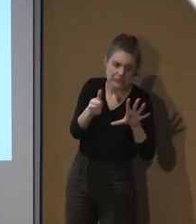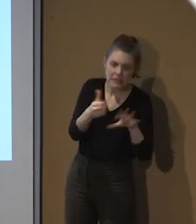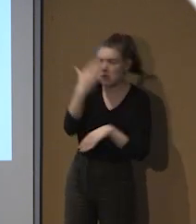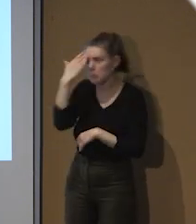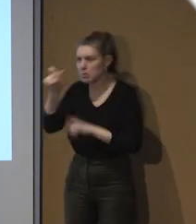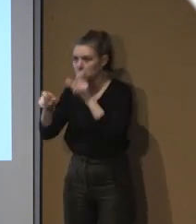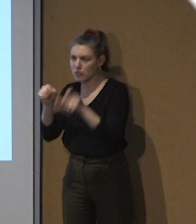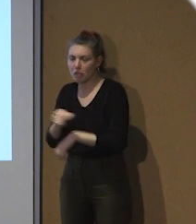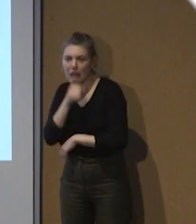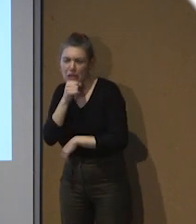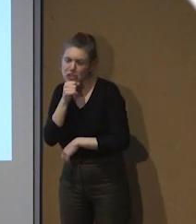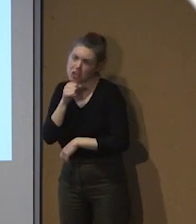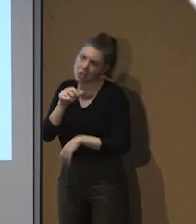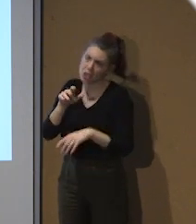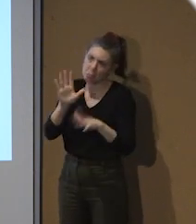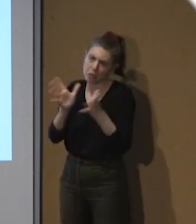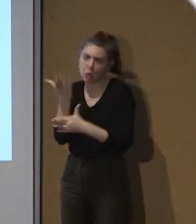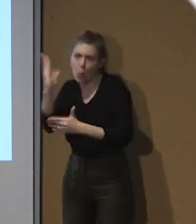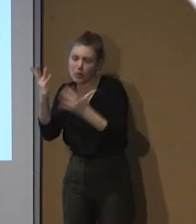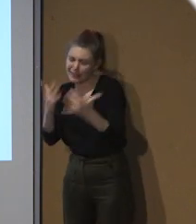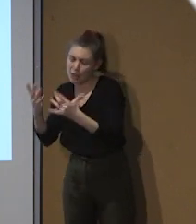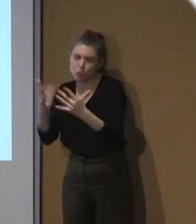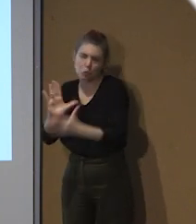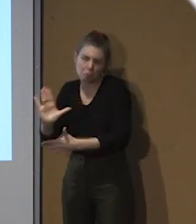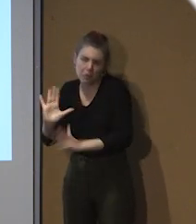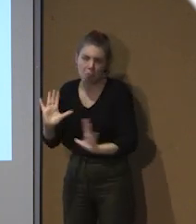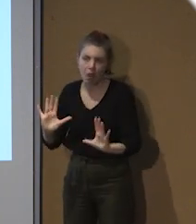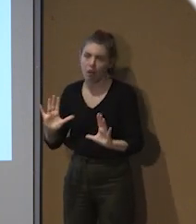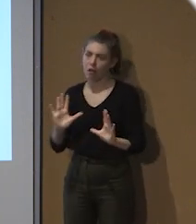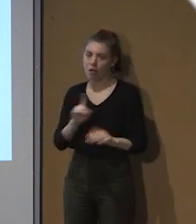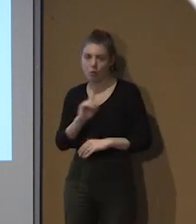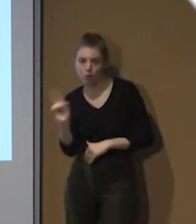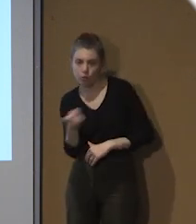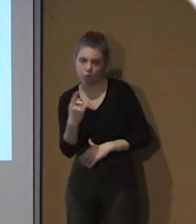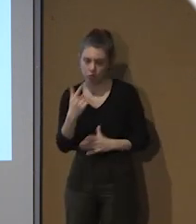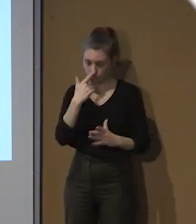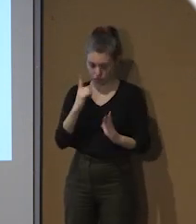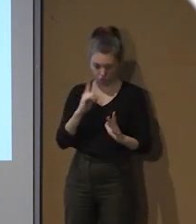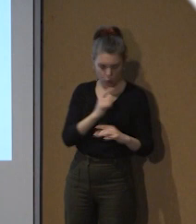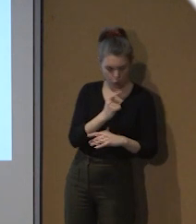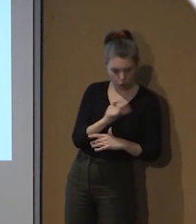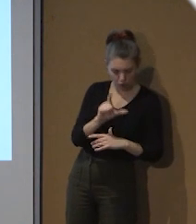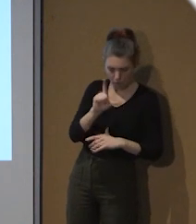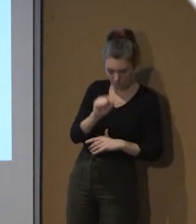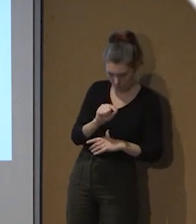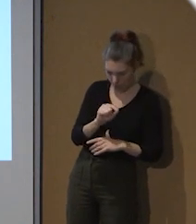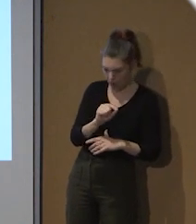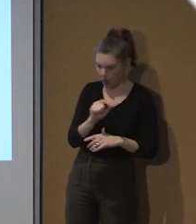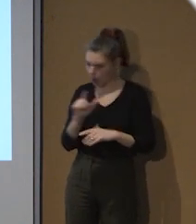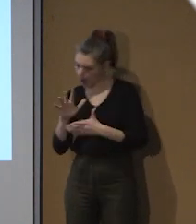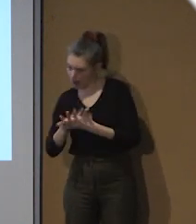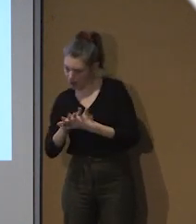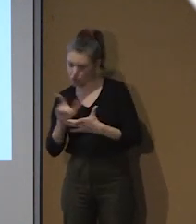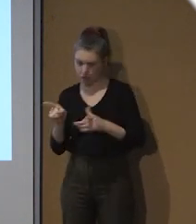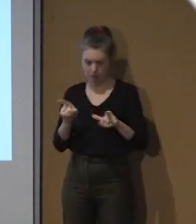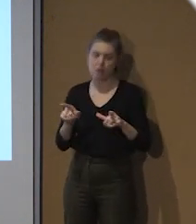âgée, peut-être une autre formule. Mais bon, on va rester simple. Si vous retenez 220 moins l'âge, c'est très bien. C'est intéressant